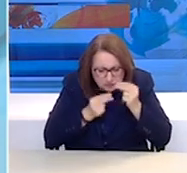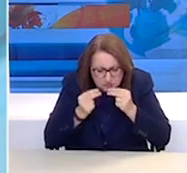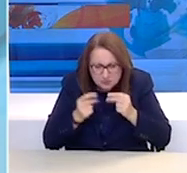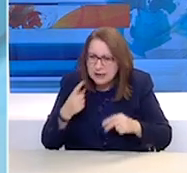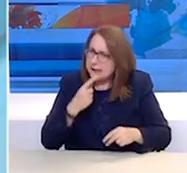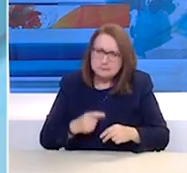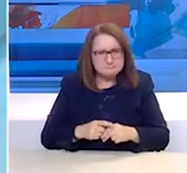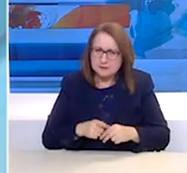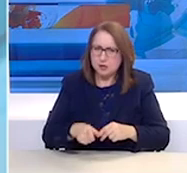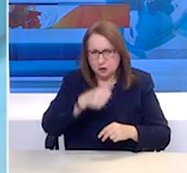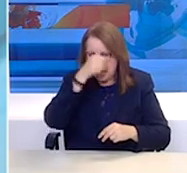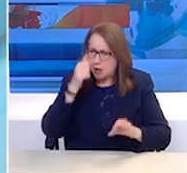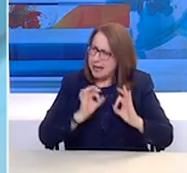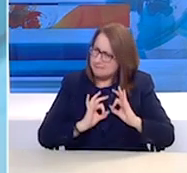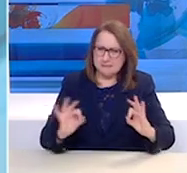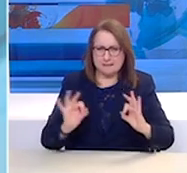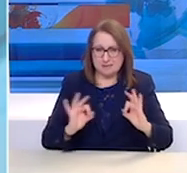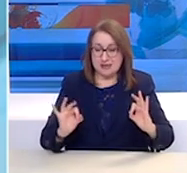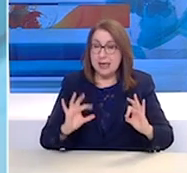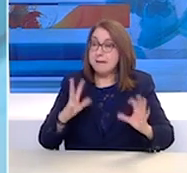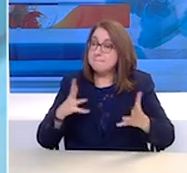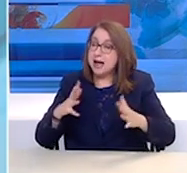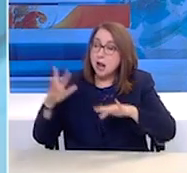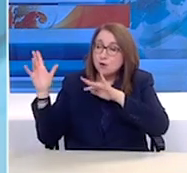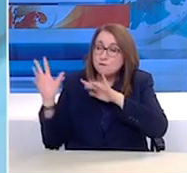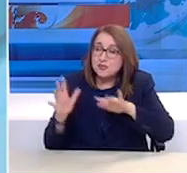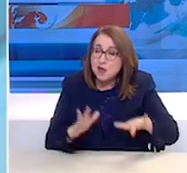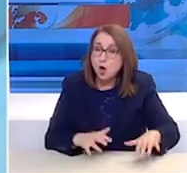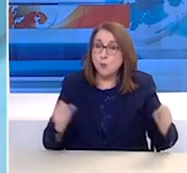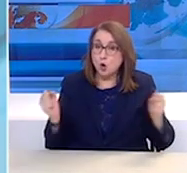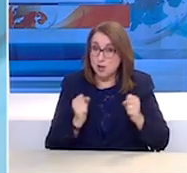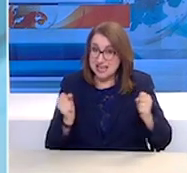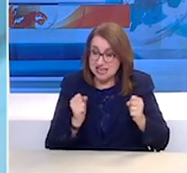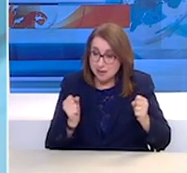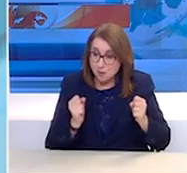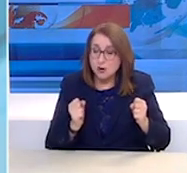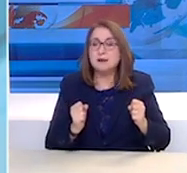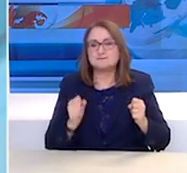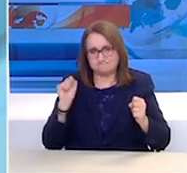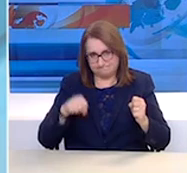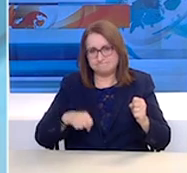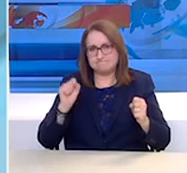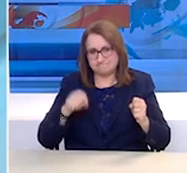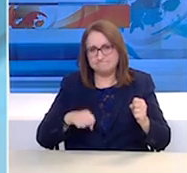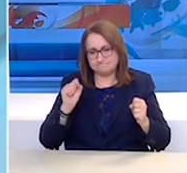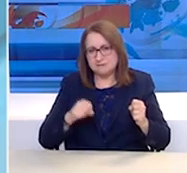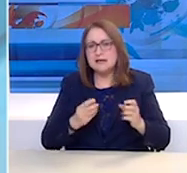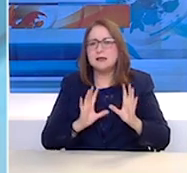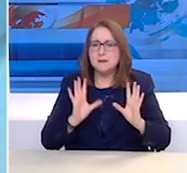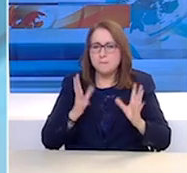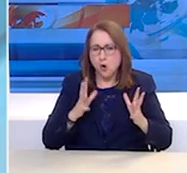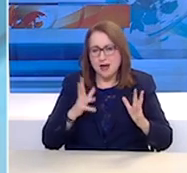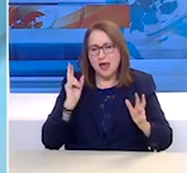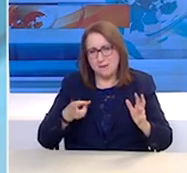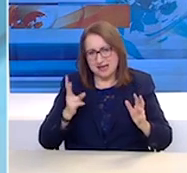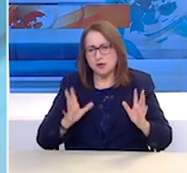καλοκαίρι. Προβλέπουν ότι μπορεί να είναι χειρότερα τα πράγματα το φθινόπωρο χειμώνα και σίγουρα χειρότερα από κάτι αντίστοιχο θα συμβαίνει το καλοκαίρι. Μην ξεχνάτε όμως ότι